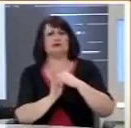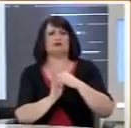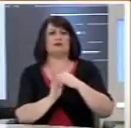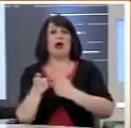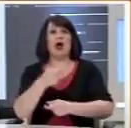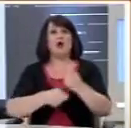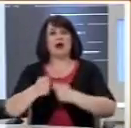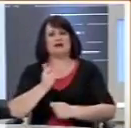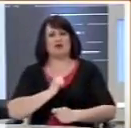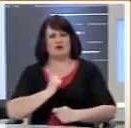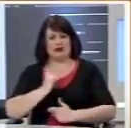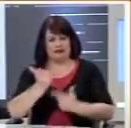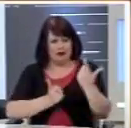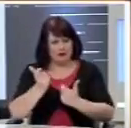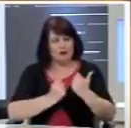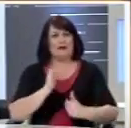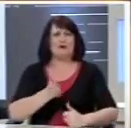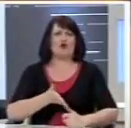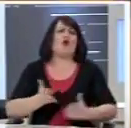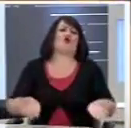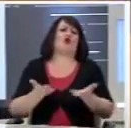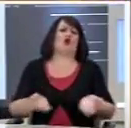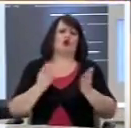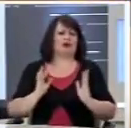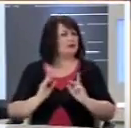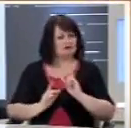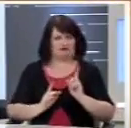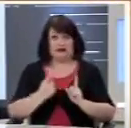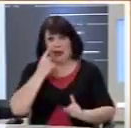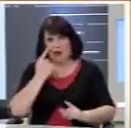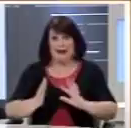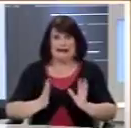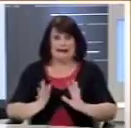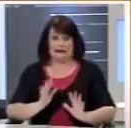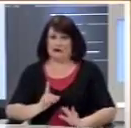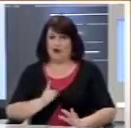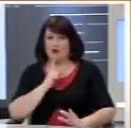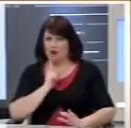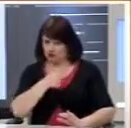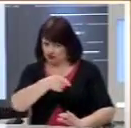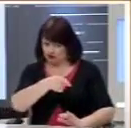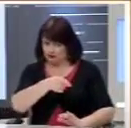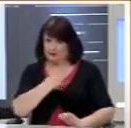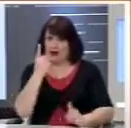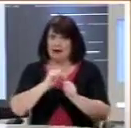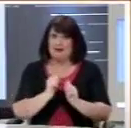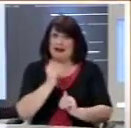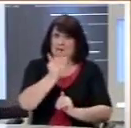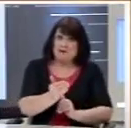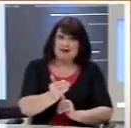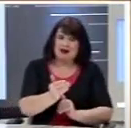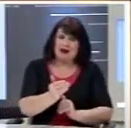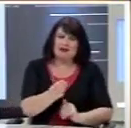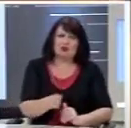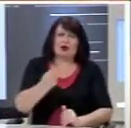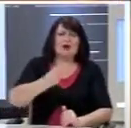αγορές, όχι ένα όποτε να είναι και να δούμε τι θα γίνει, όπως κάνατε εσείς και ένα μήνα μετά ήταν πιο μεγάλο το